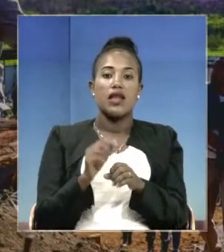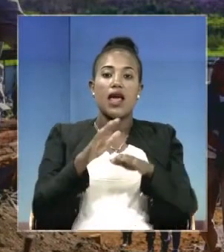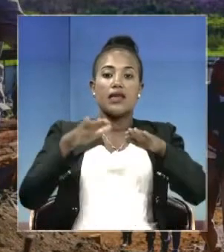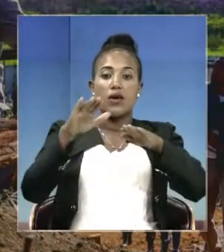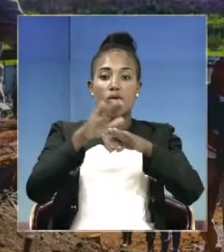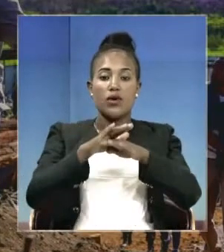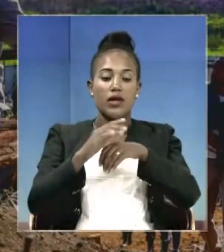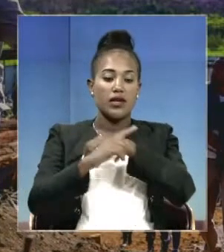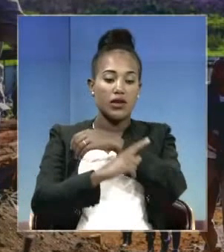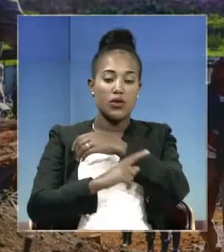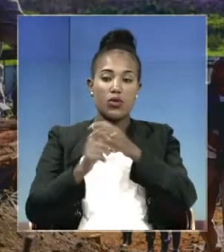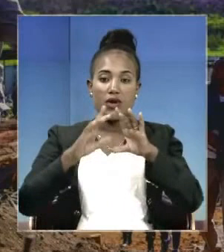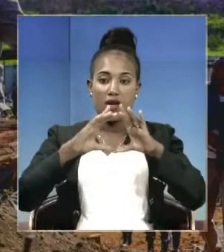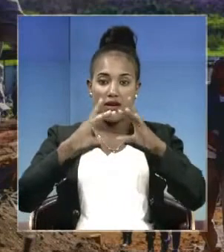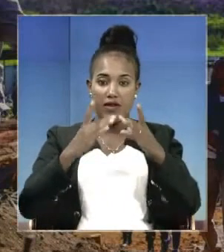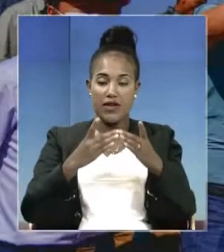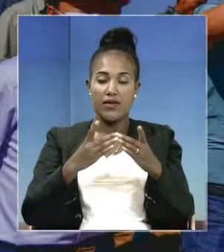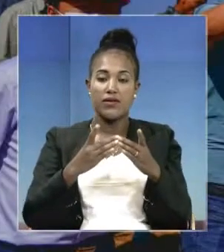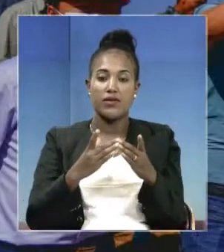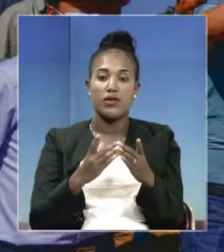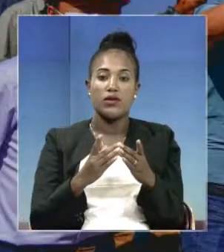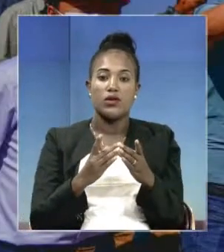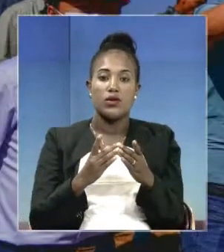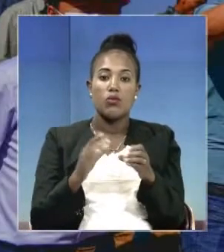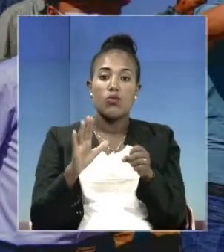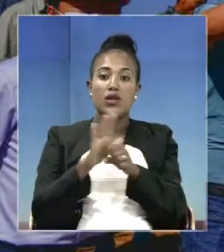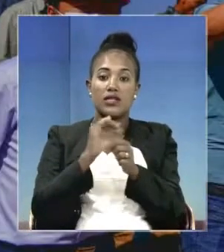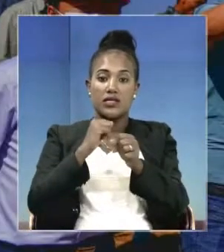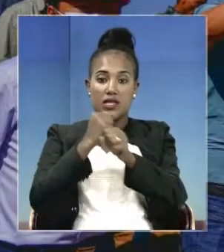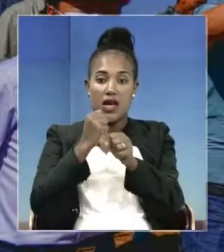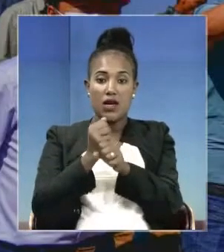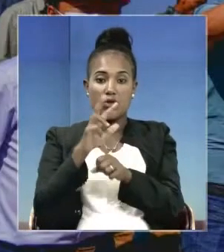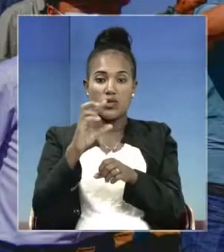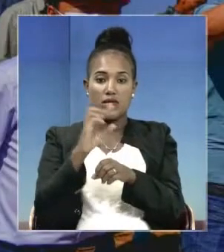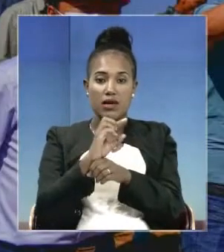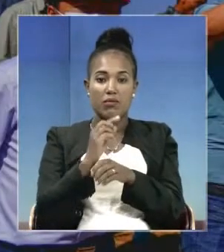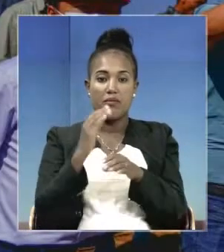የላይኛው የድልድዩ ክፍል የኮንክሪት ሙሊት ስራ ከ3 ቀን በፊት